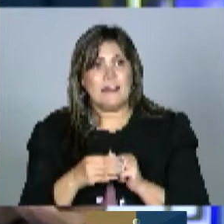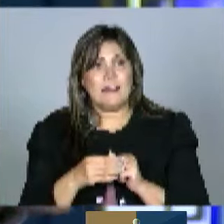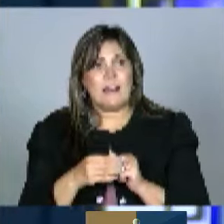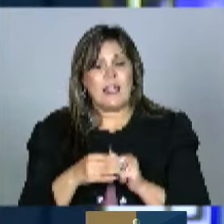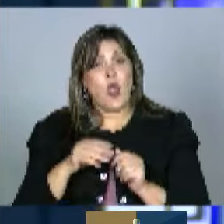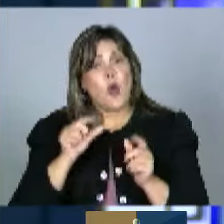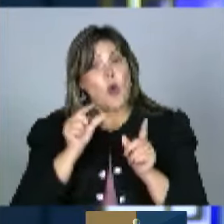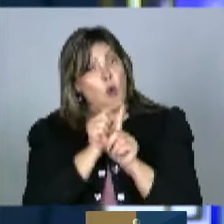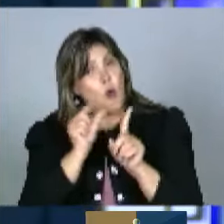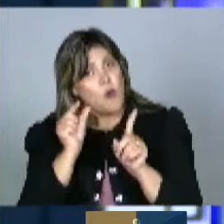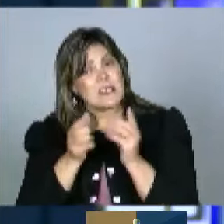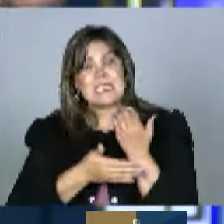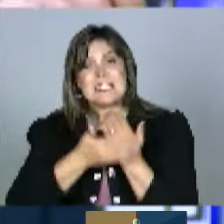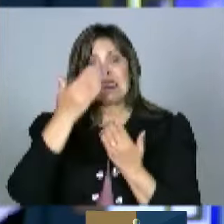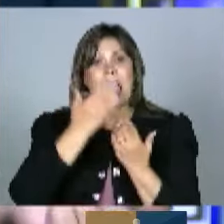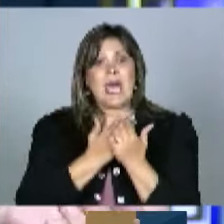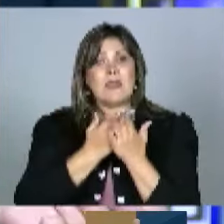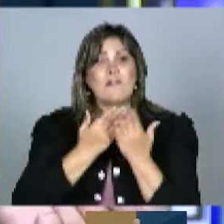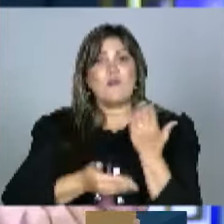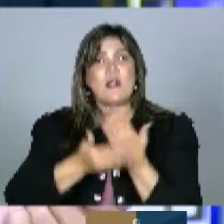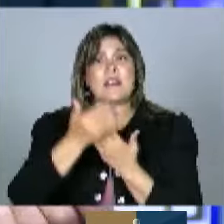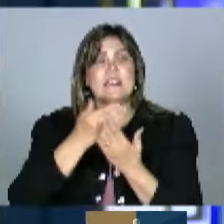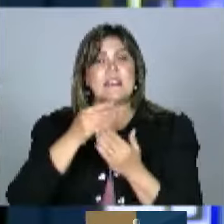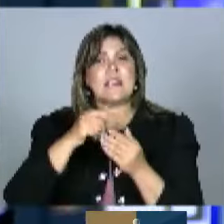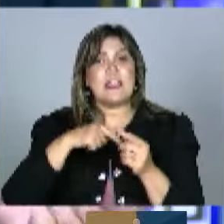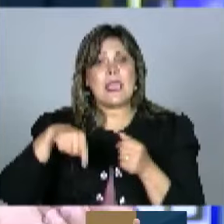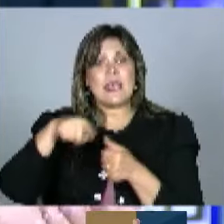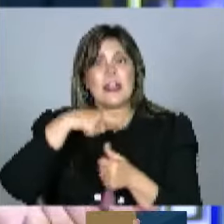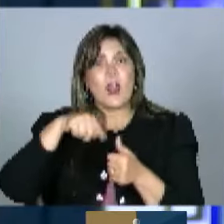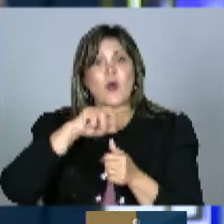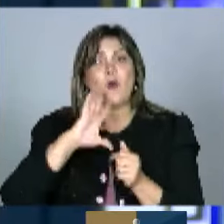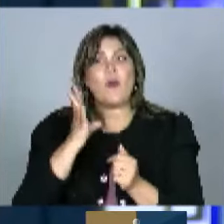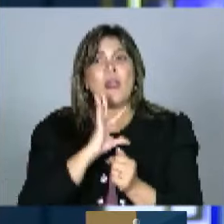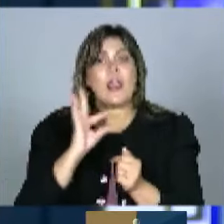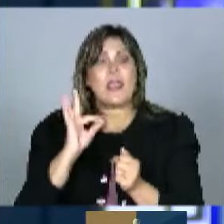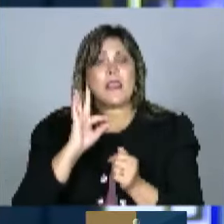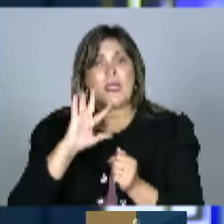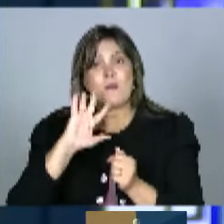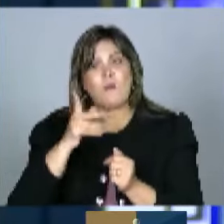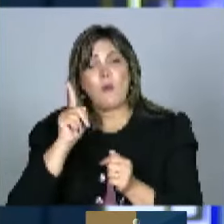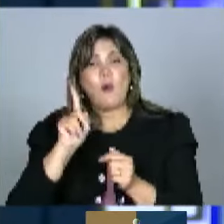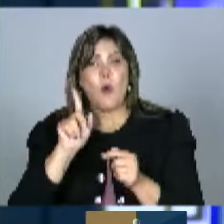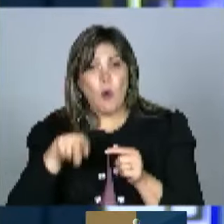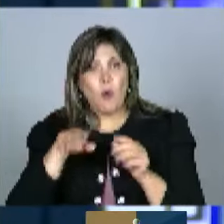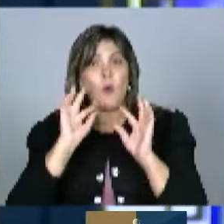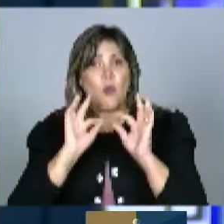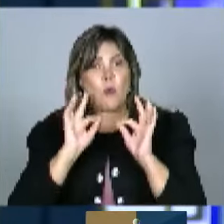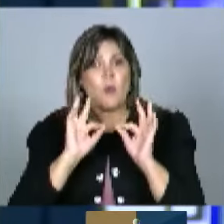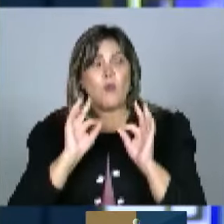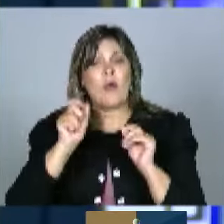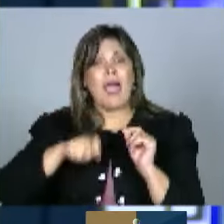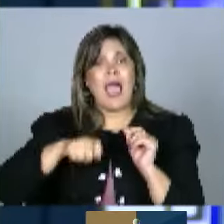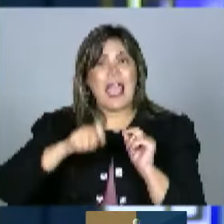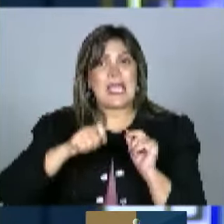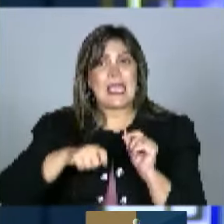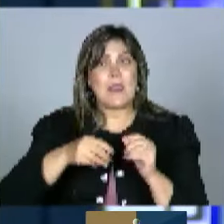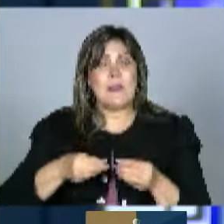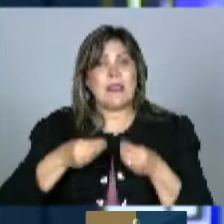يستانف والاستئناف دايره كليه يعتبر استئناف دايره كليه زيها زي الاحكام اللي